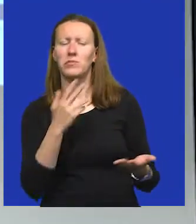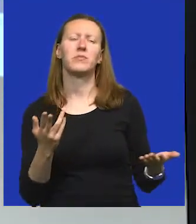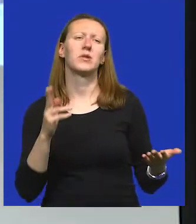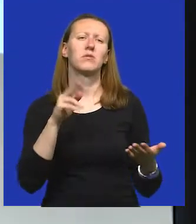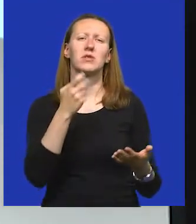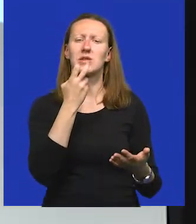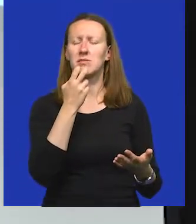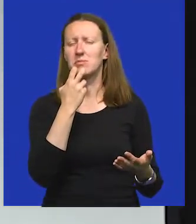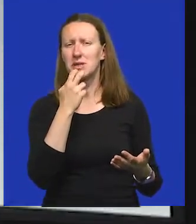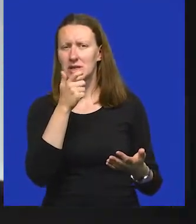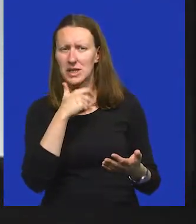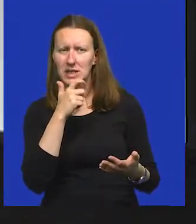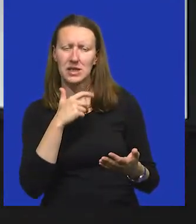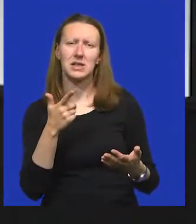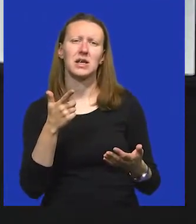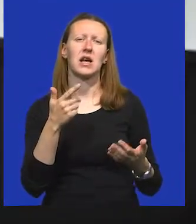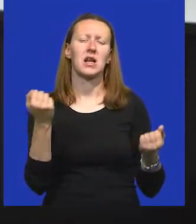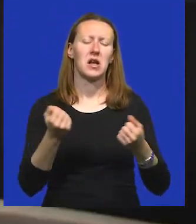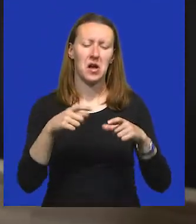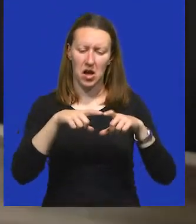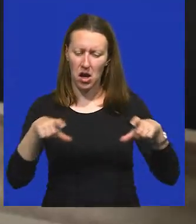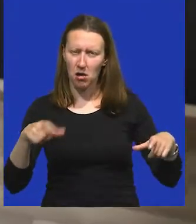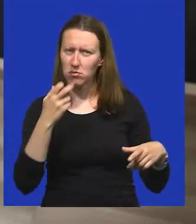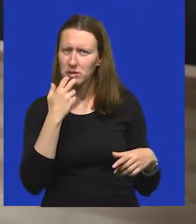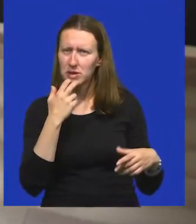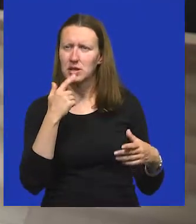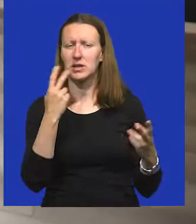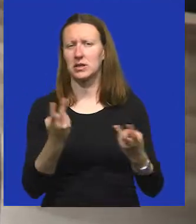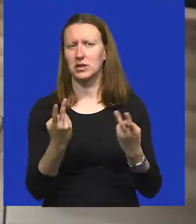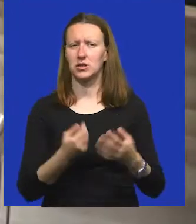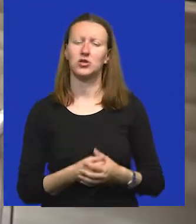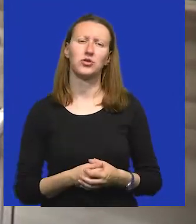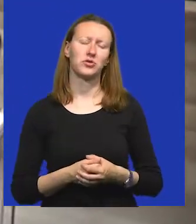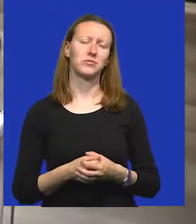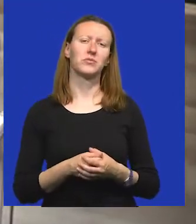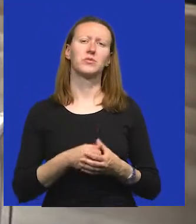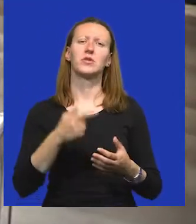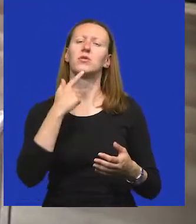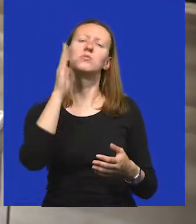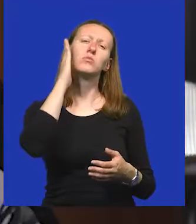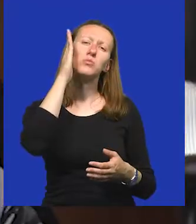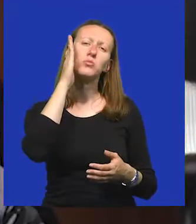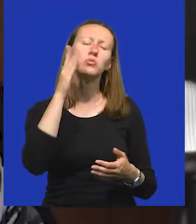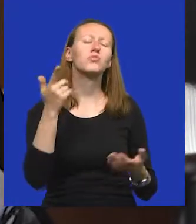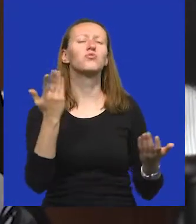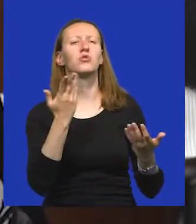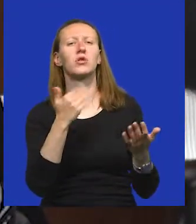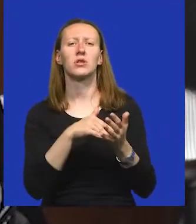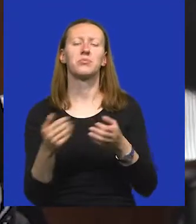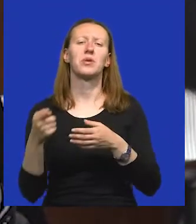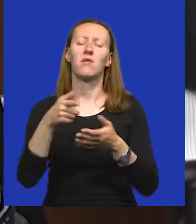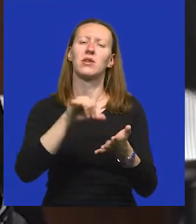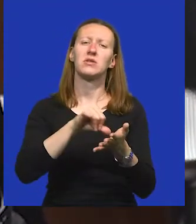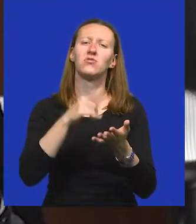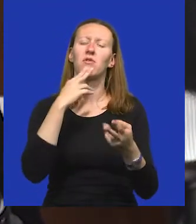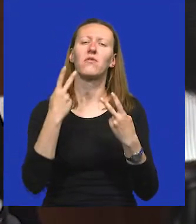possono portare vecchie batterie degli automobili e simili. Quali sono delle future visioni? Cosa dovrebbe